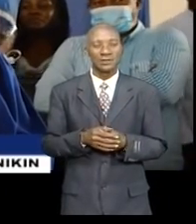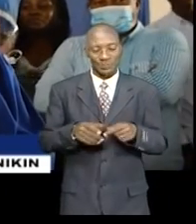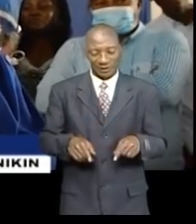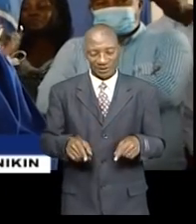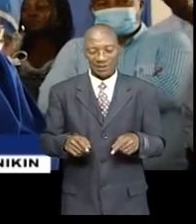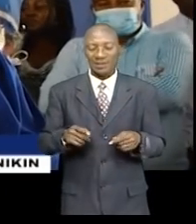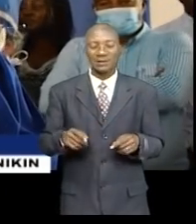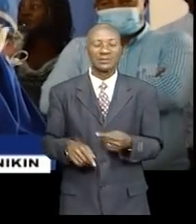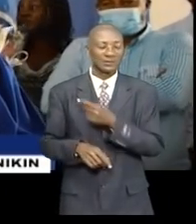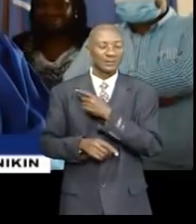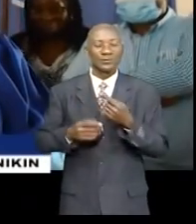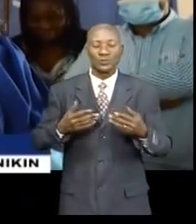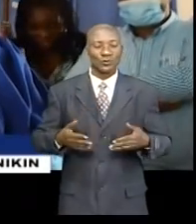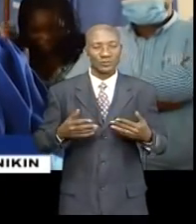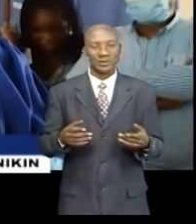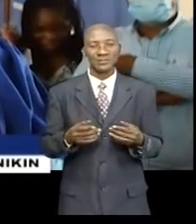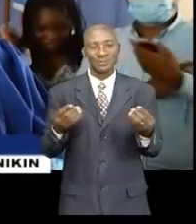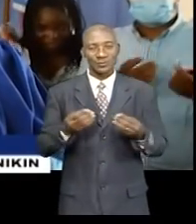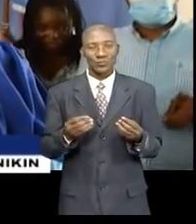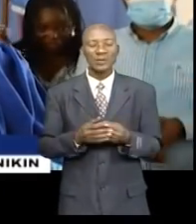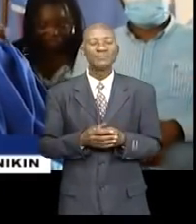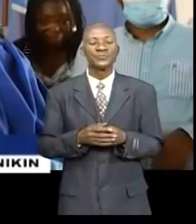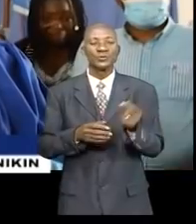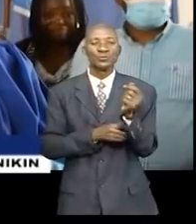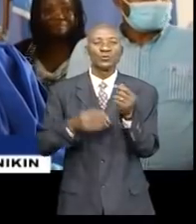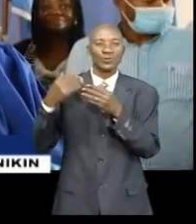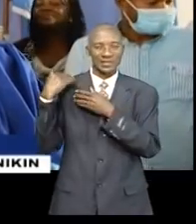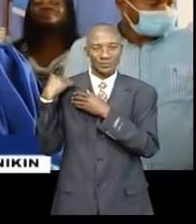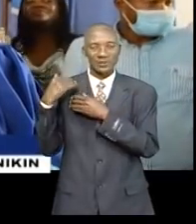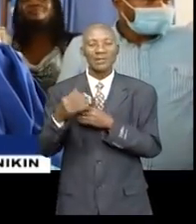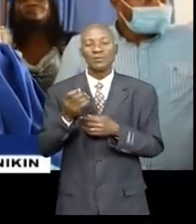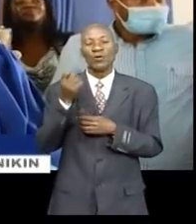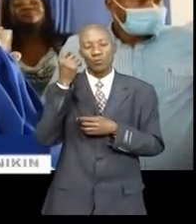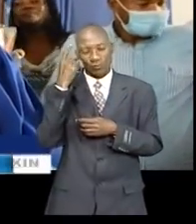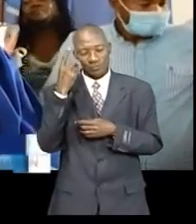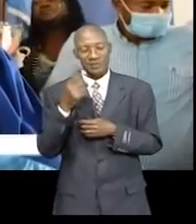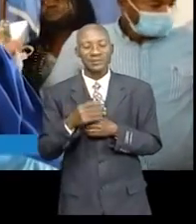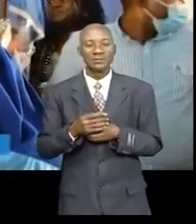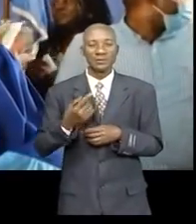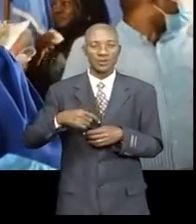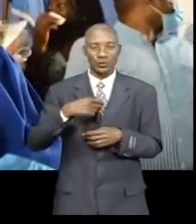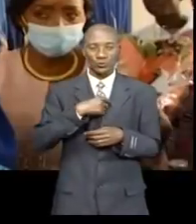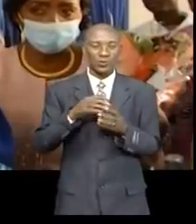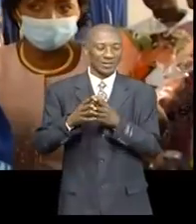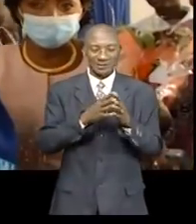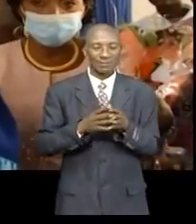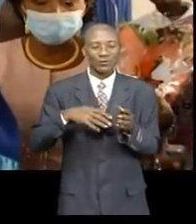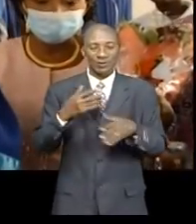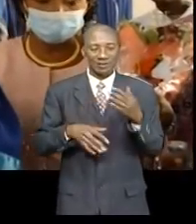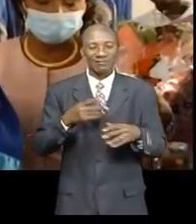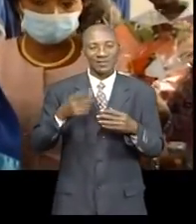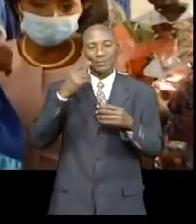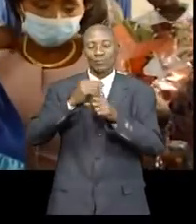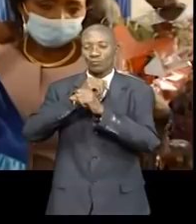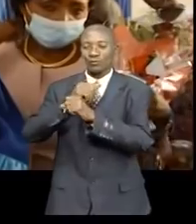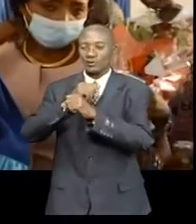responsabilité de l'éducation de ces enfants. La santé mentale des parents est très très importante pour assurer un équilibre. nous avons dit qu'il faut une